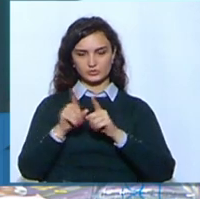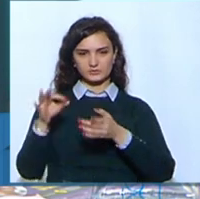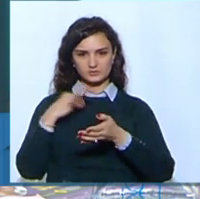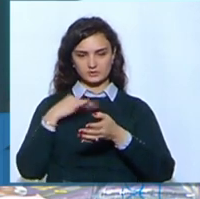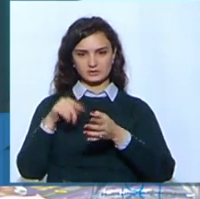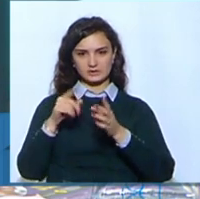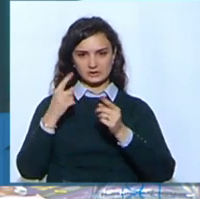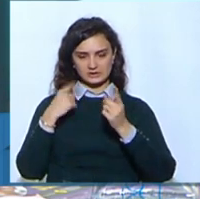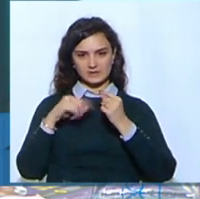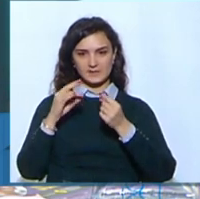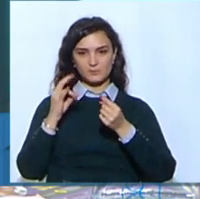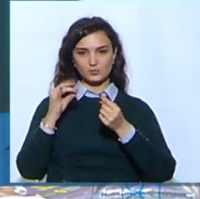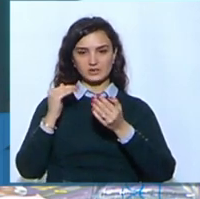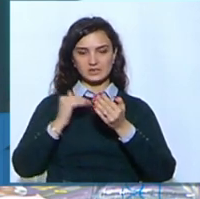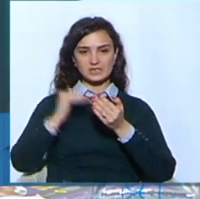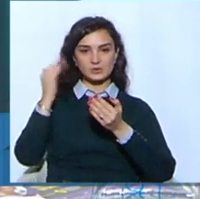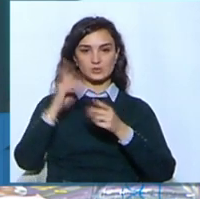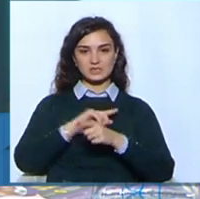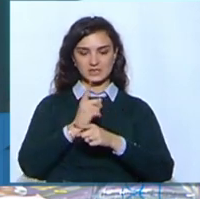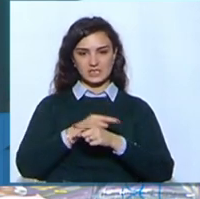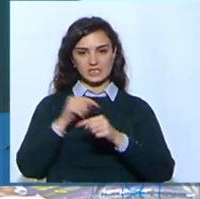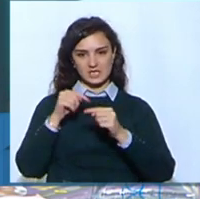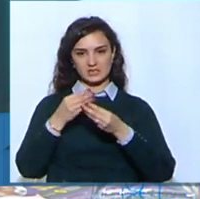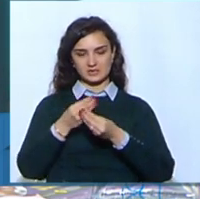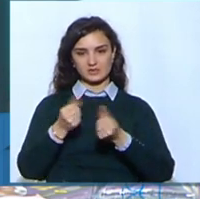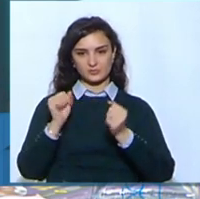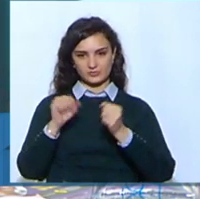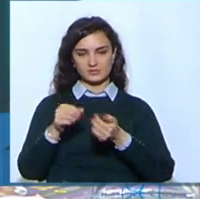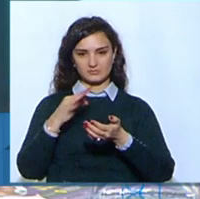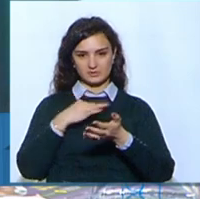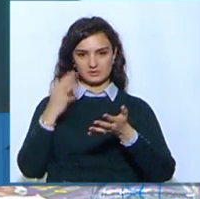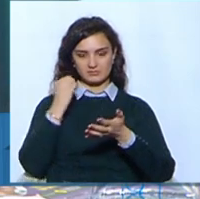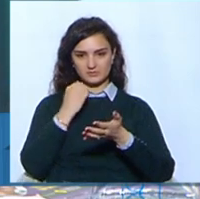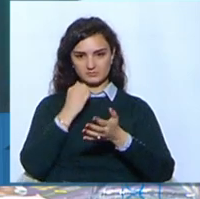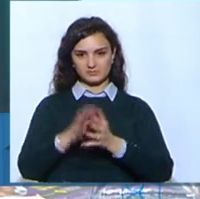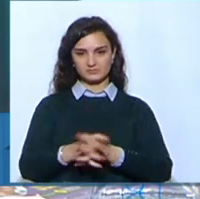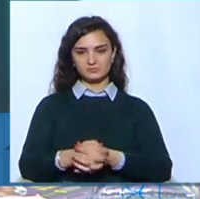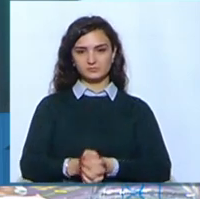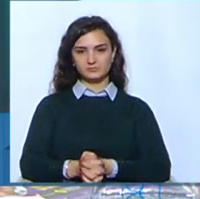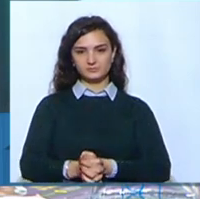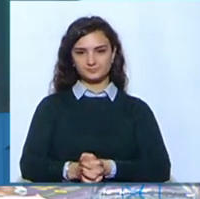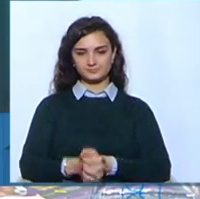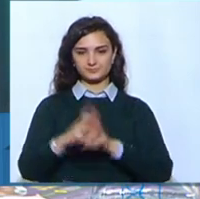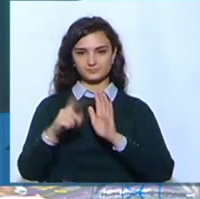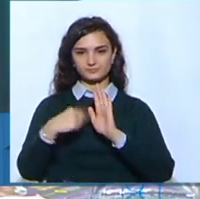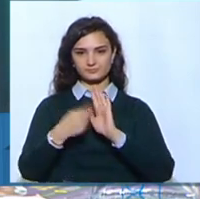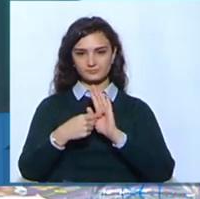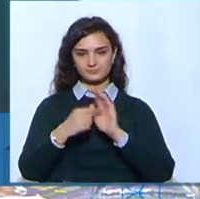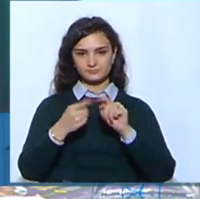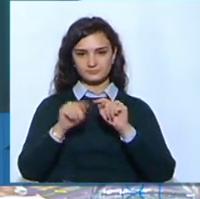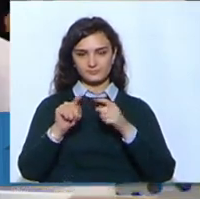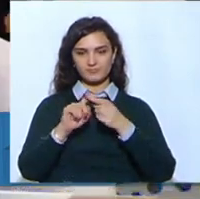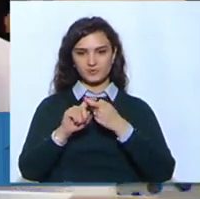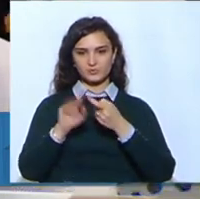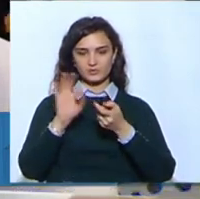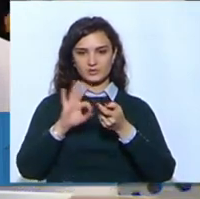იძინებს თუ იმუნიტეტი ძლიერიაო და აი თქვენი აზრი, თუ შეიძლება დიდი მადლობა. მადლობა შეკითხვისთვის. სხვადასხვაის ამ